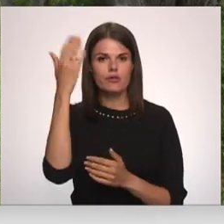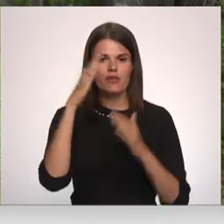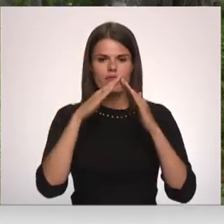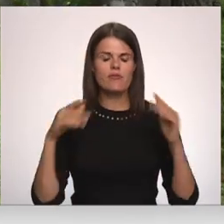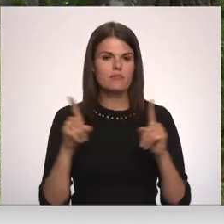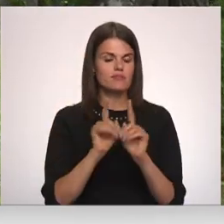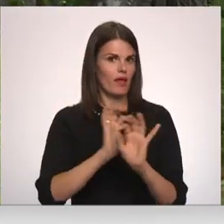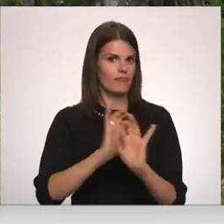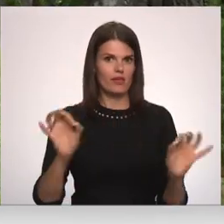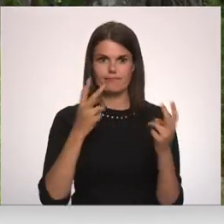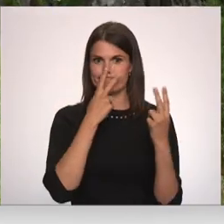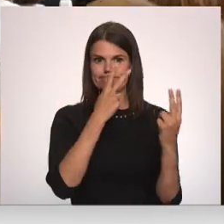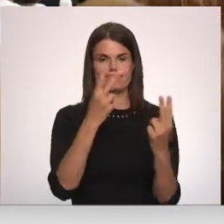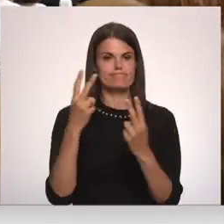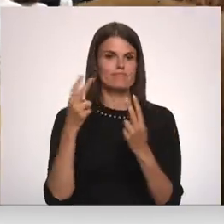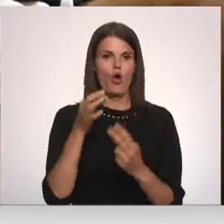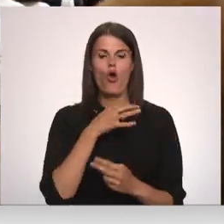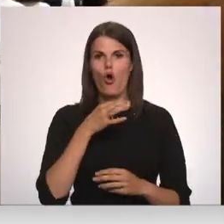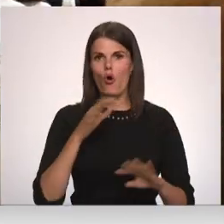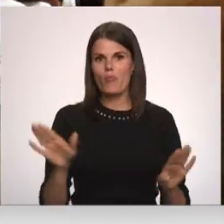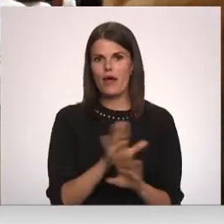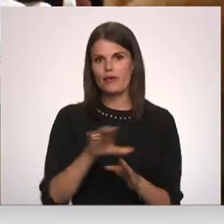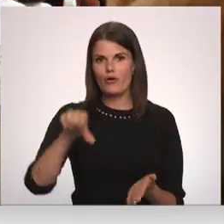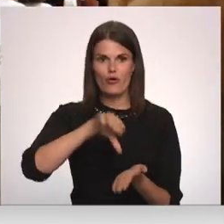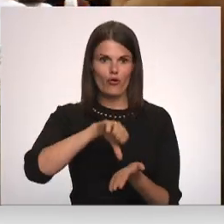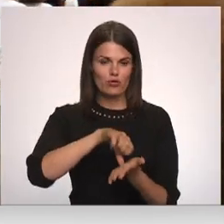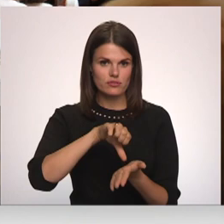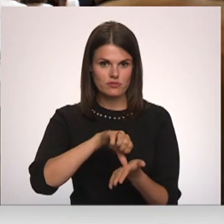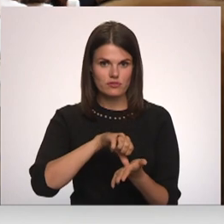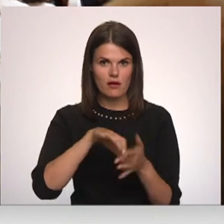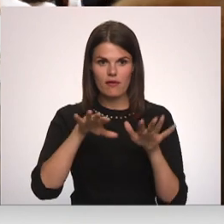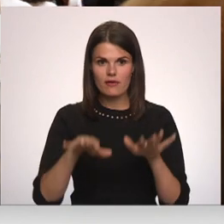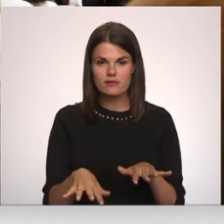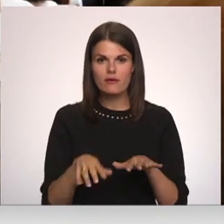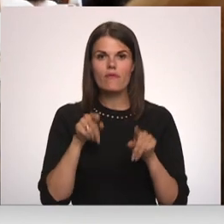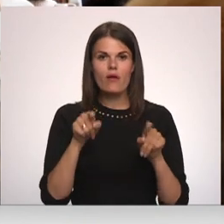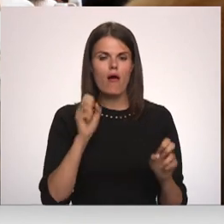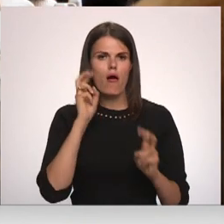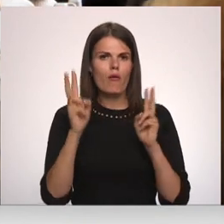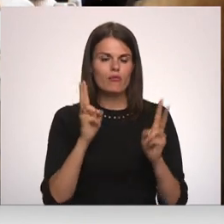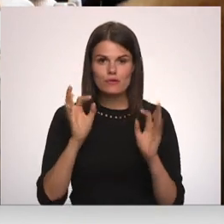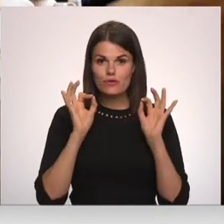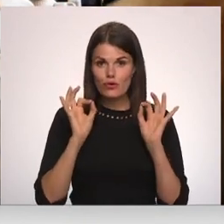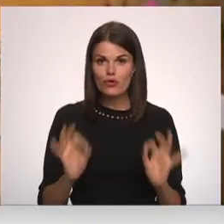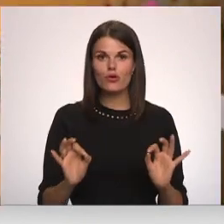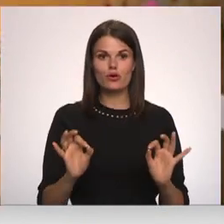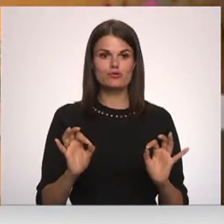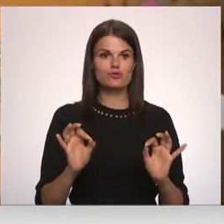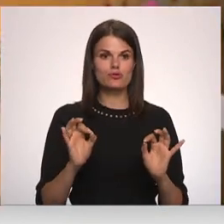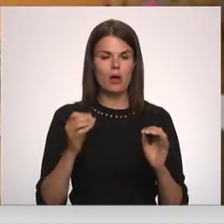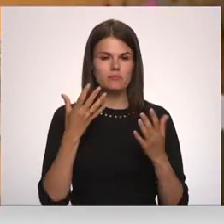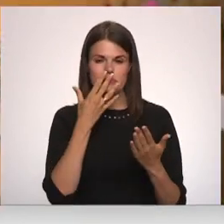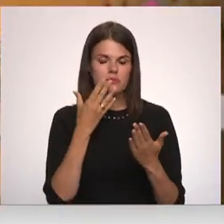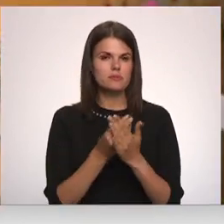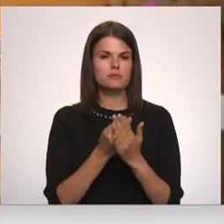dzīvā dekorācija Pučīni operas koncertu uzvedumam Māsa Anģelika. Tā akustika tiešām katram dienam ir sava un viņa ir